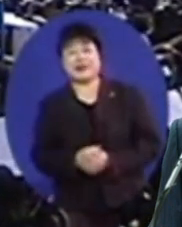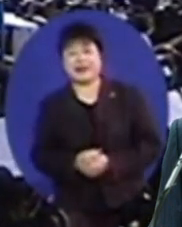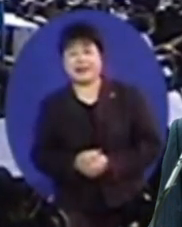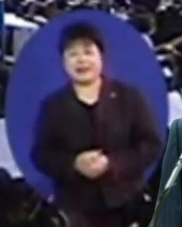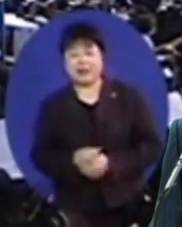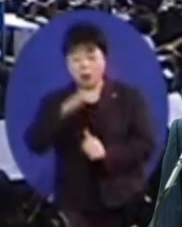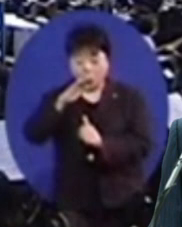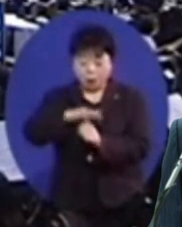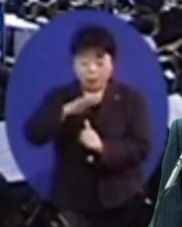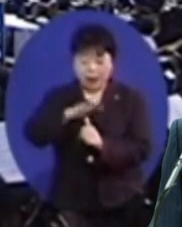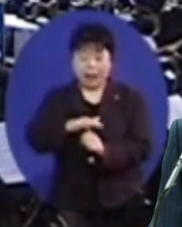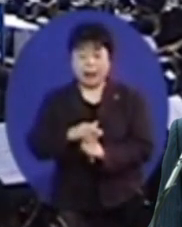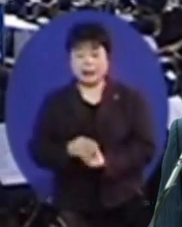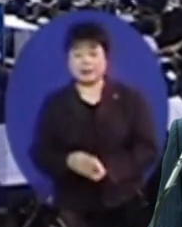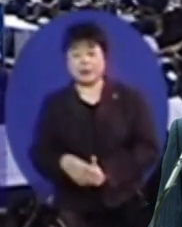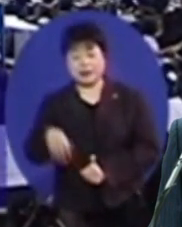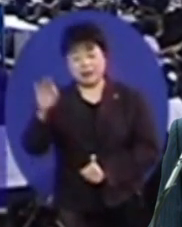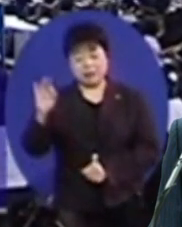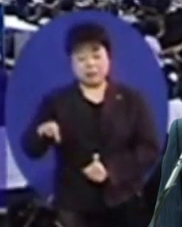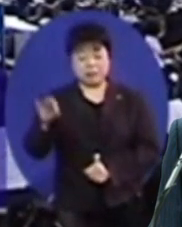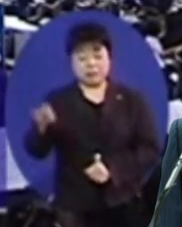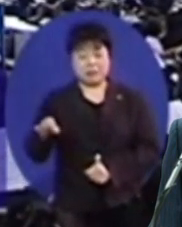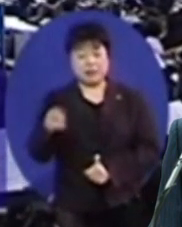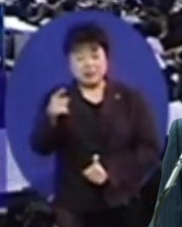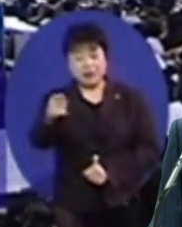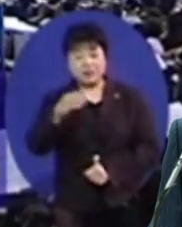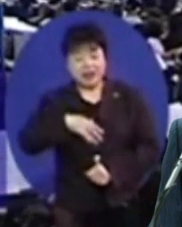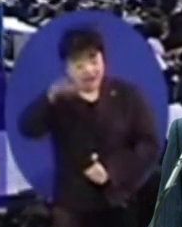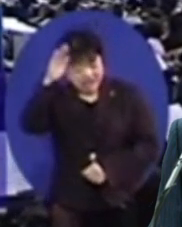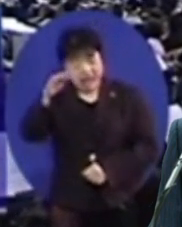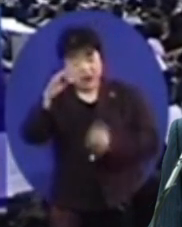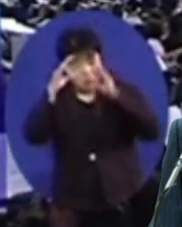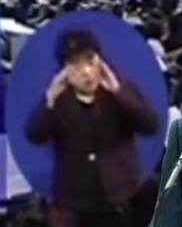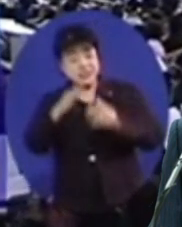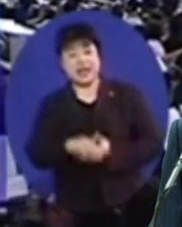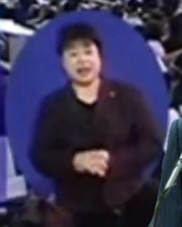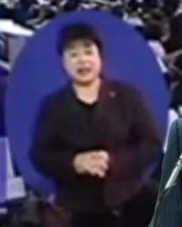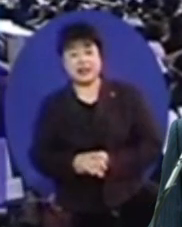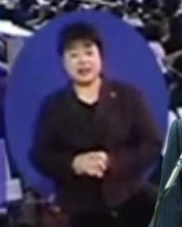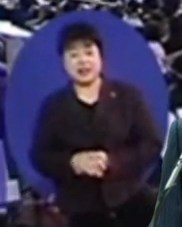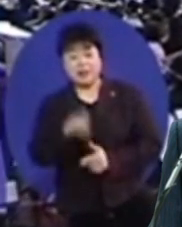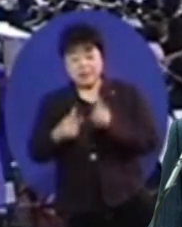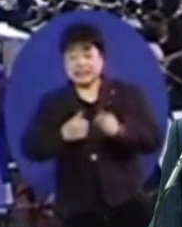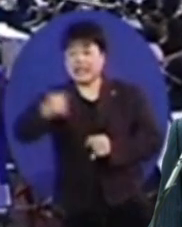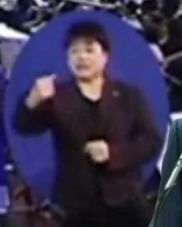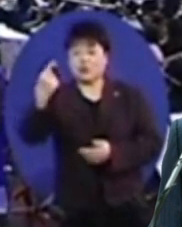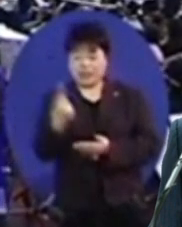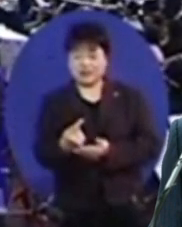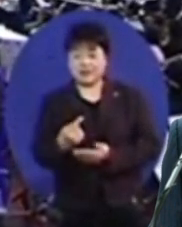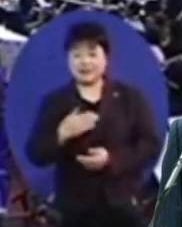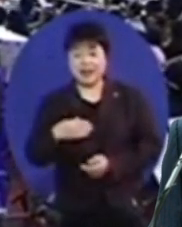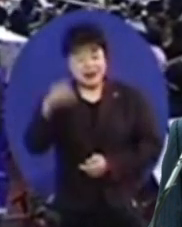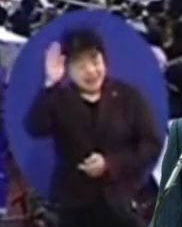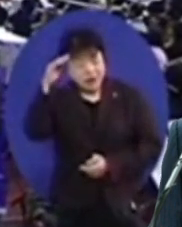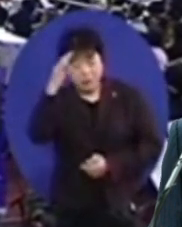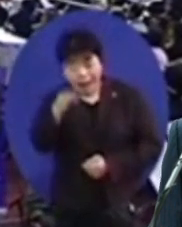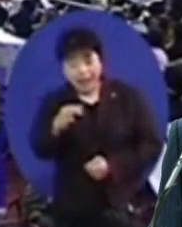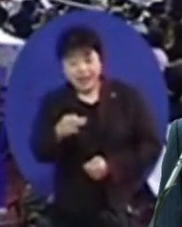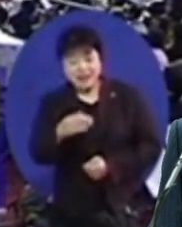소년입니다. 블레셋 사람이 다윗에게 이르되 내가 나를 개로 여기고 막대기를 가지고 내게 나왔느냐.